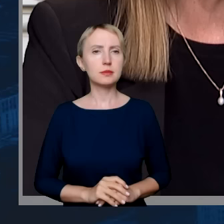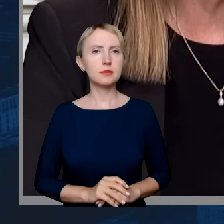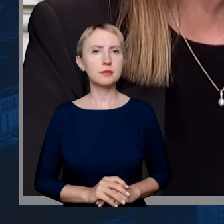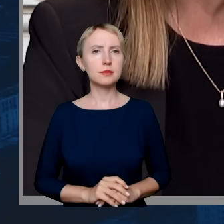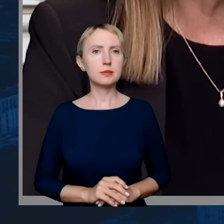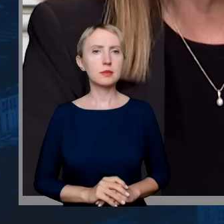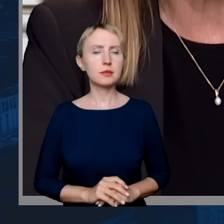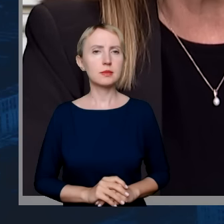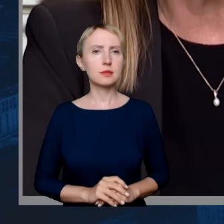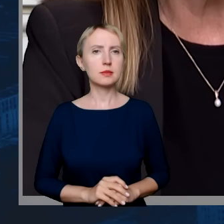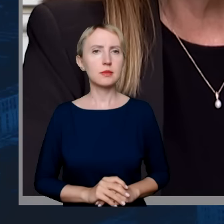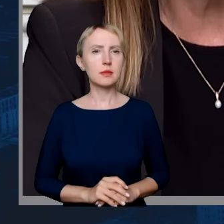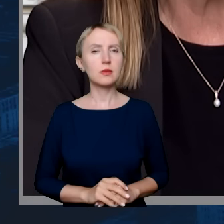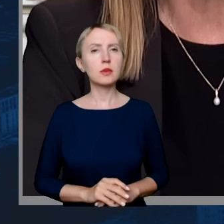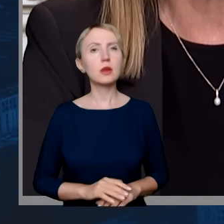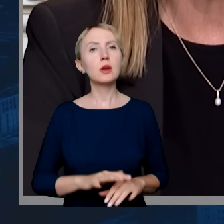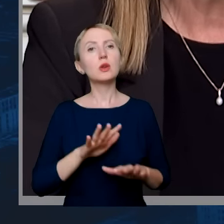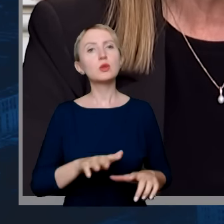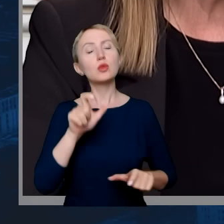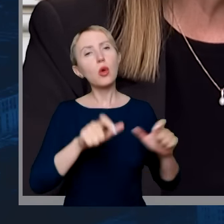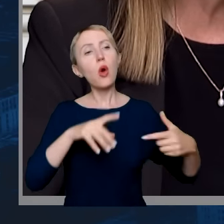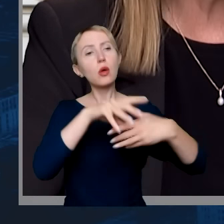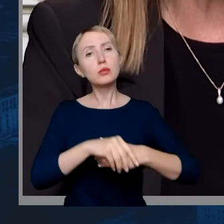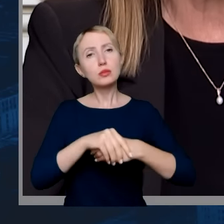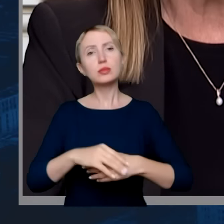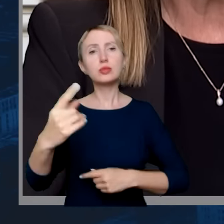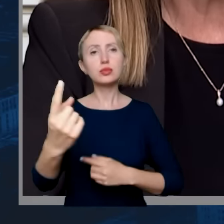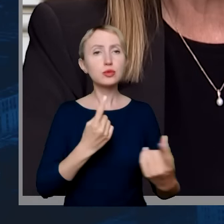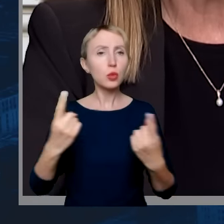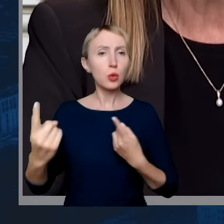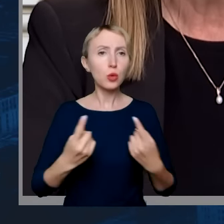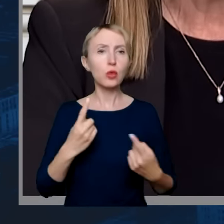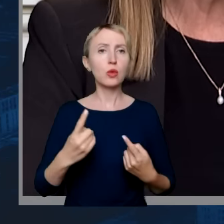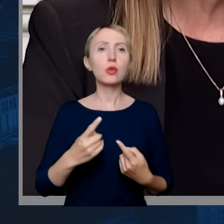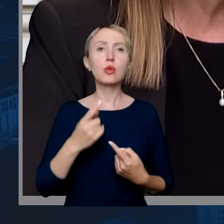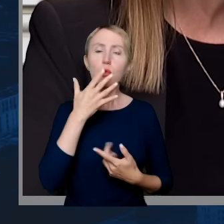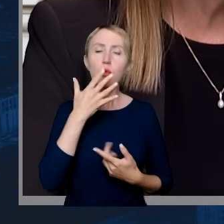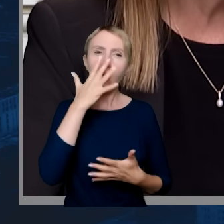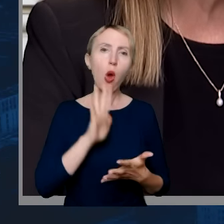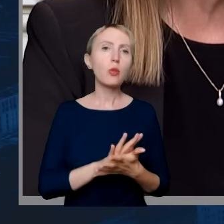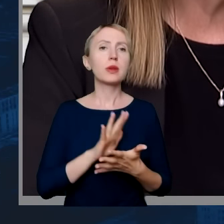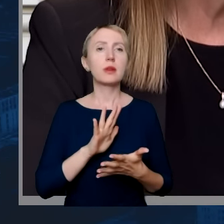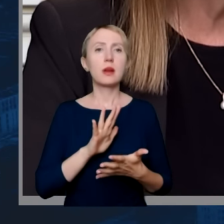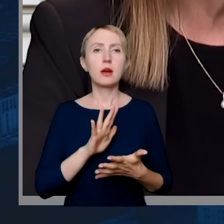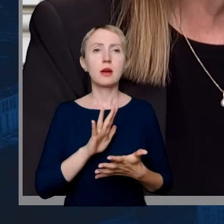osób ściskało nas za ręce, podchodzili, wyrażali swoje opinie, ale to już